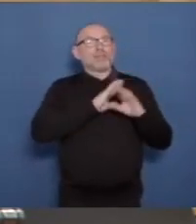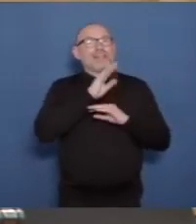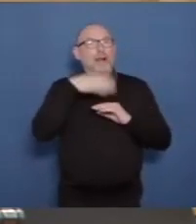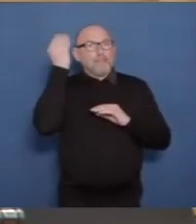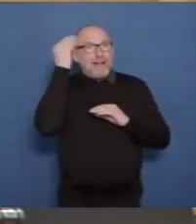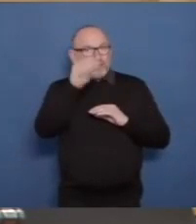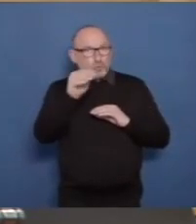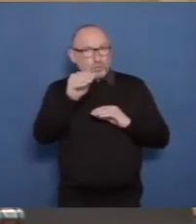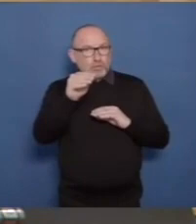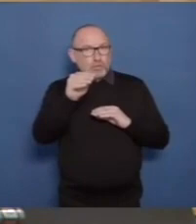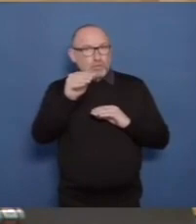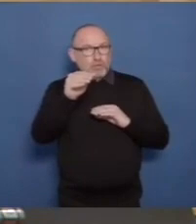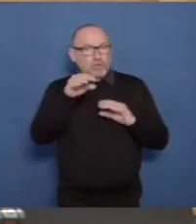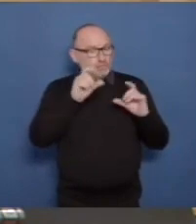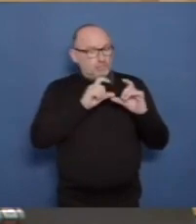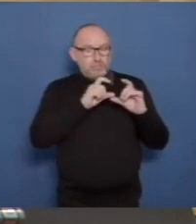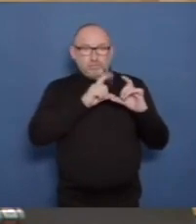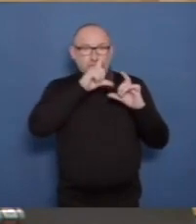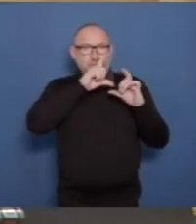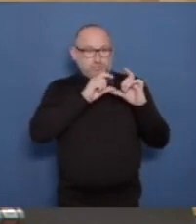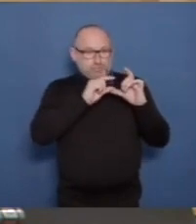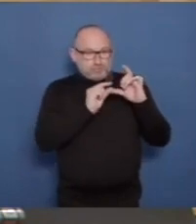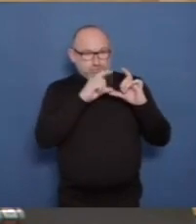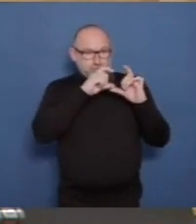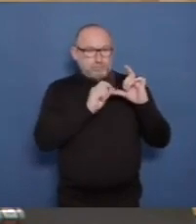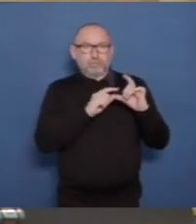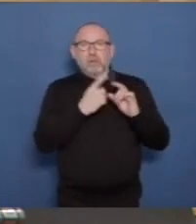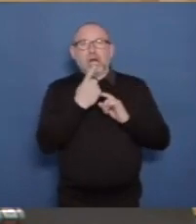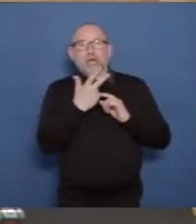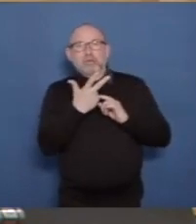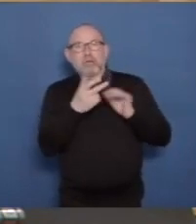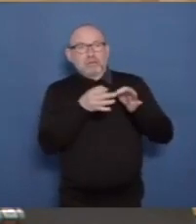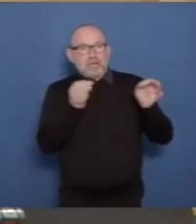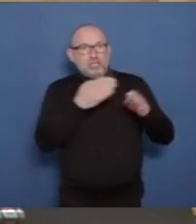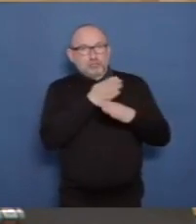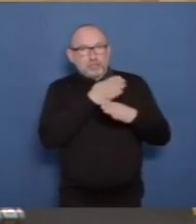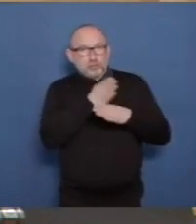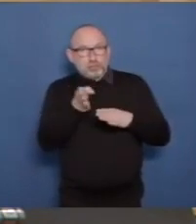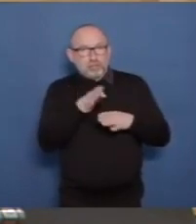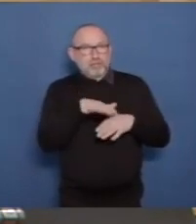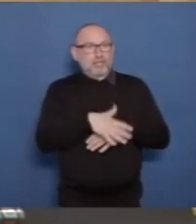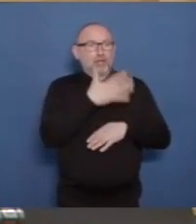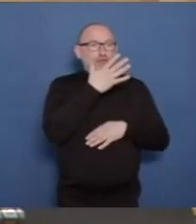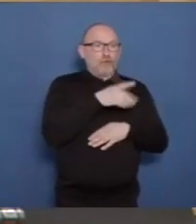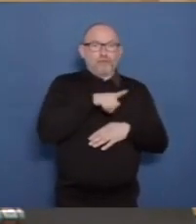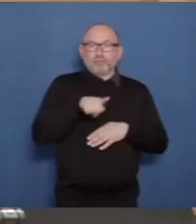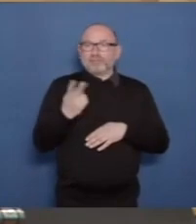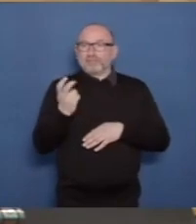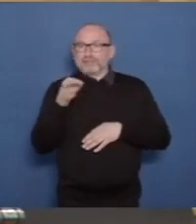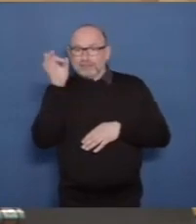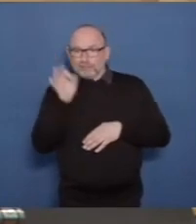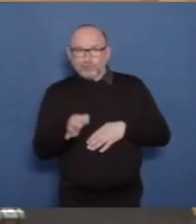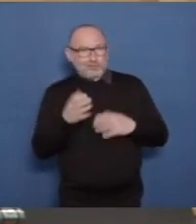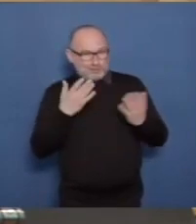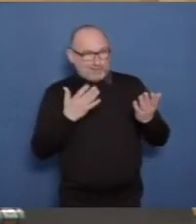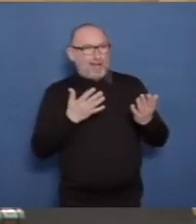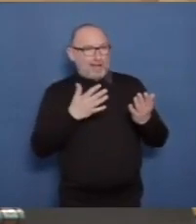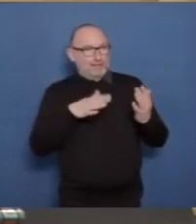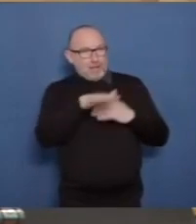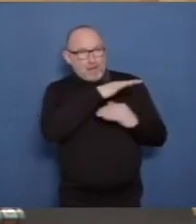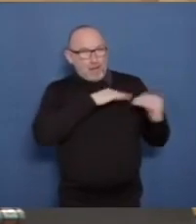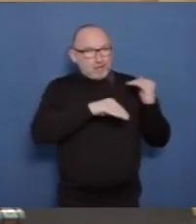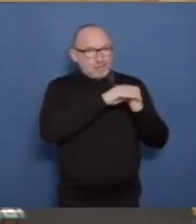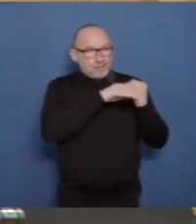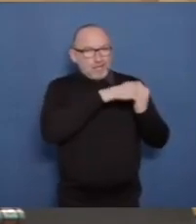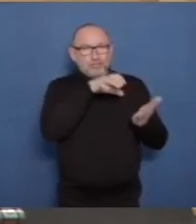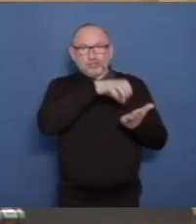durch die Nachmeldungen ja teilweise deutlich ändern. 1 bis 3 Tage später, das ist ein Unterschied zwischen 25% in den Landkreisen und Städten.